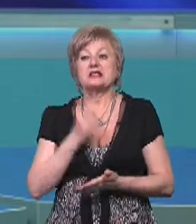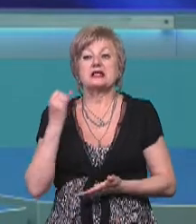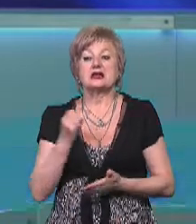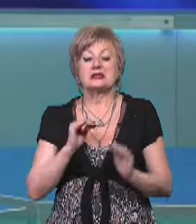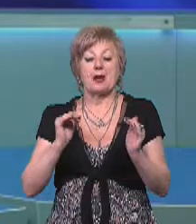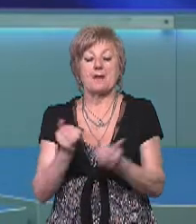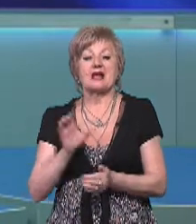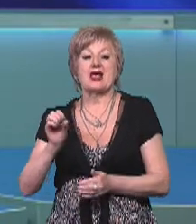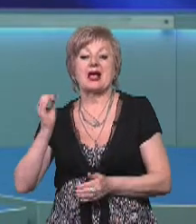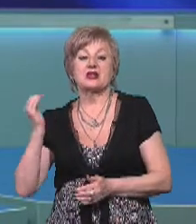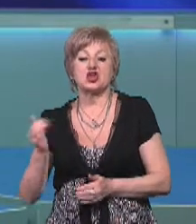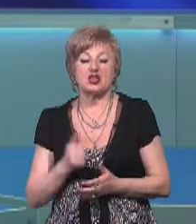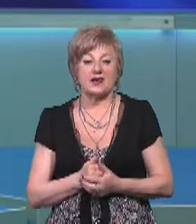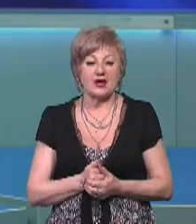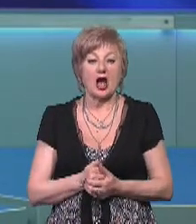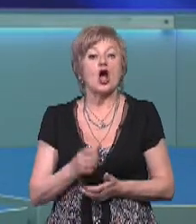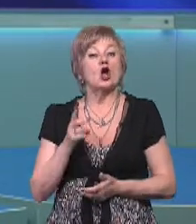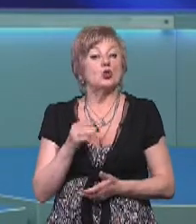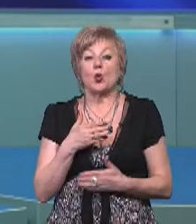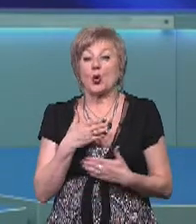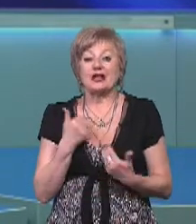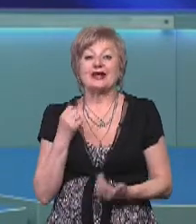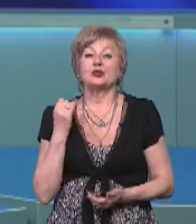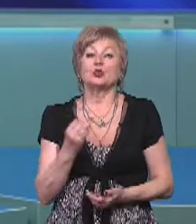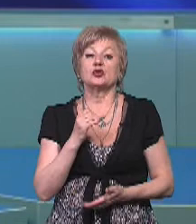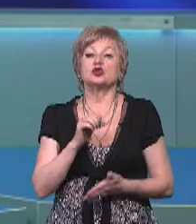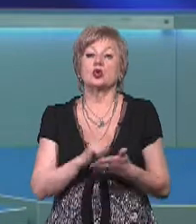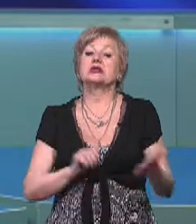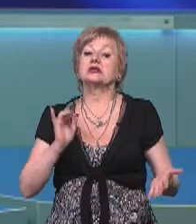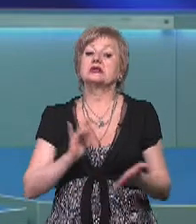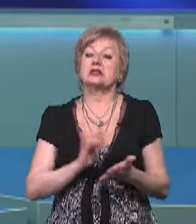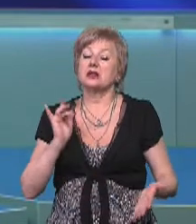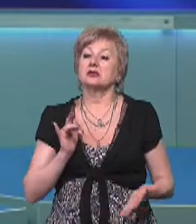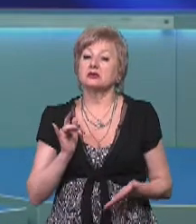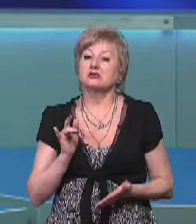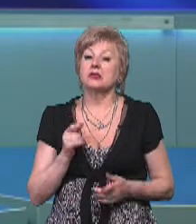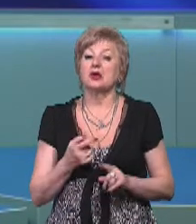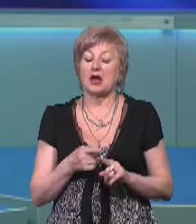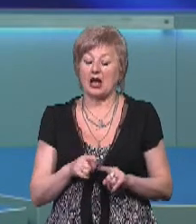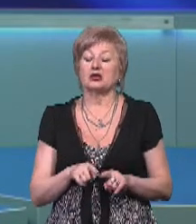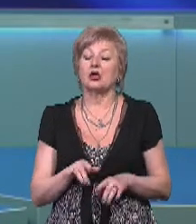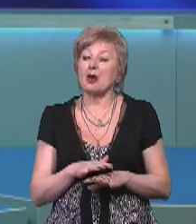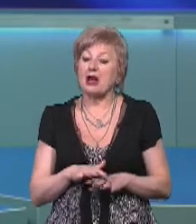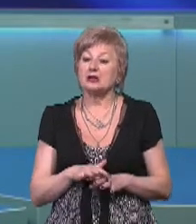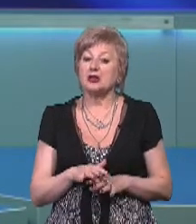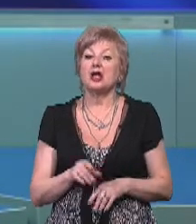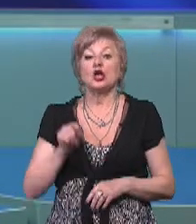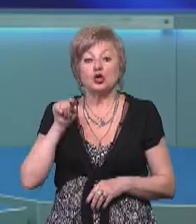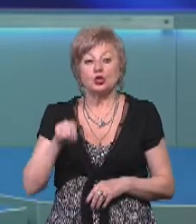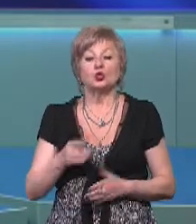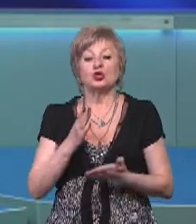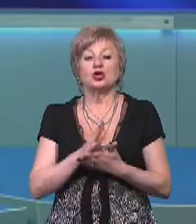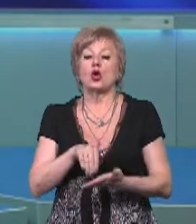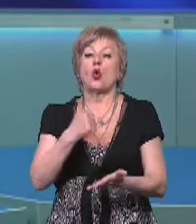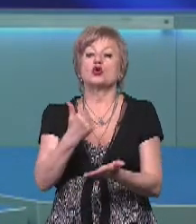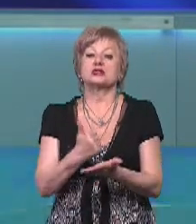від Малокатеринівської громади, але немає ініціативи від центру, саме центру даної громади. І отут є